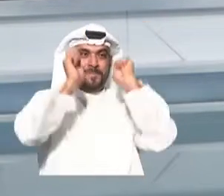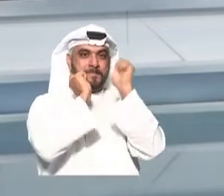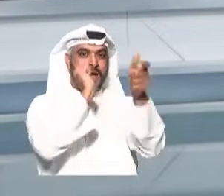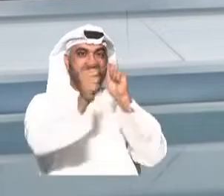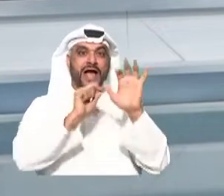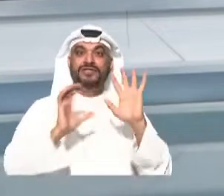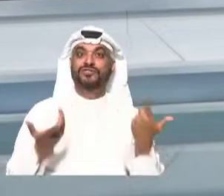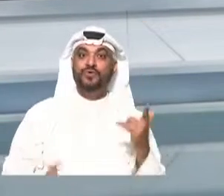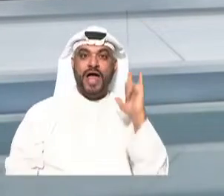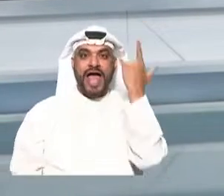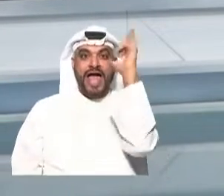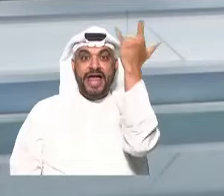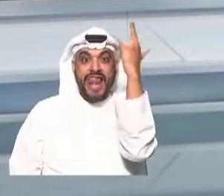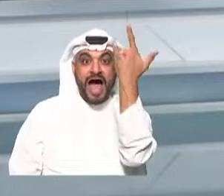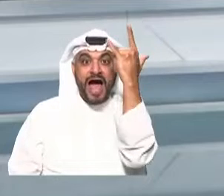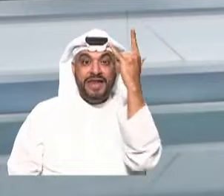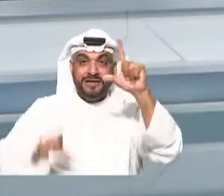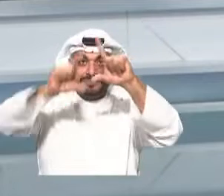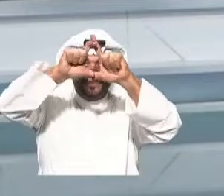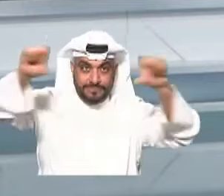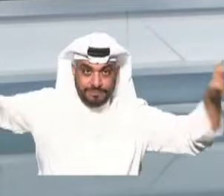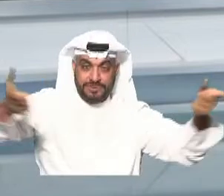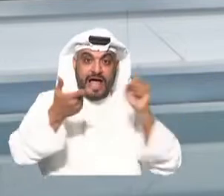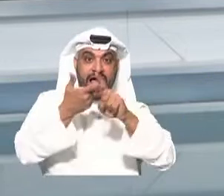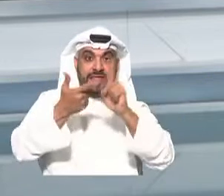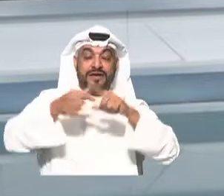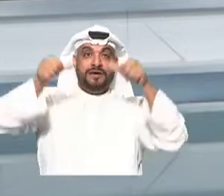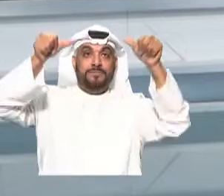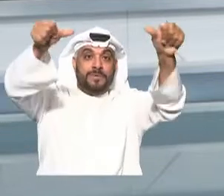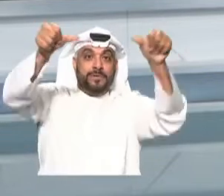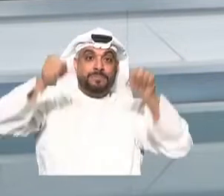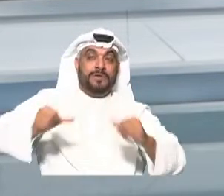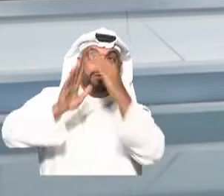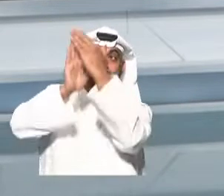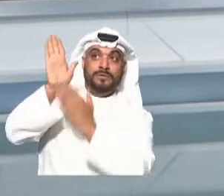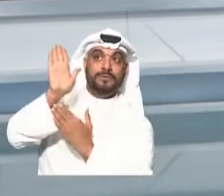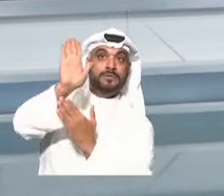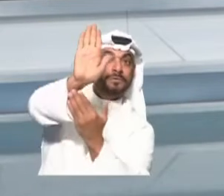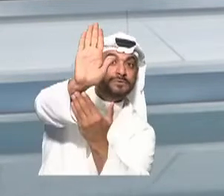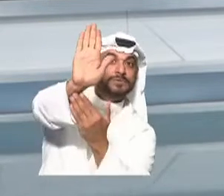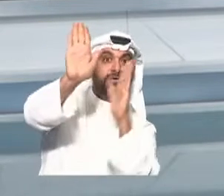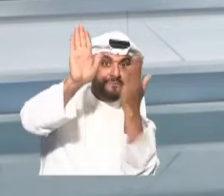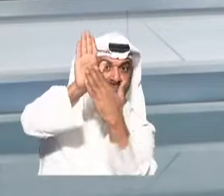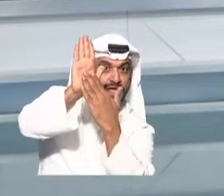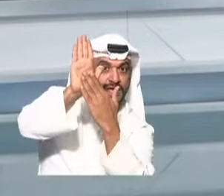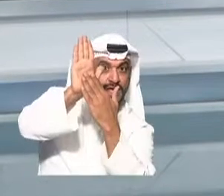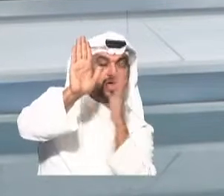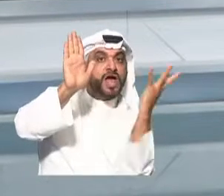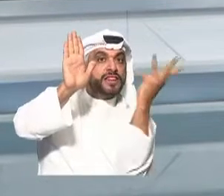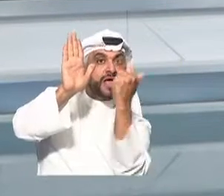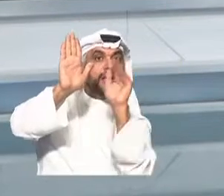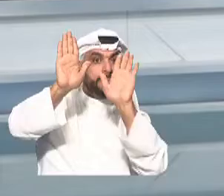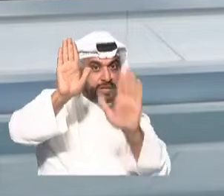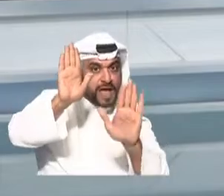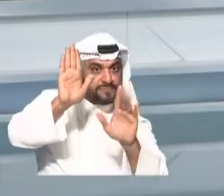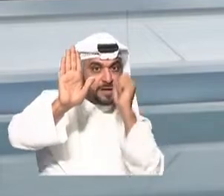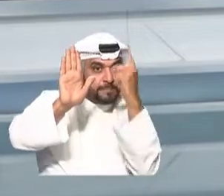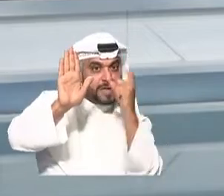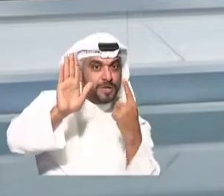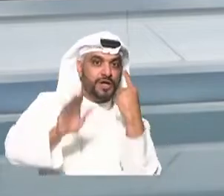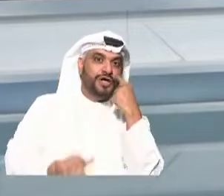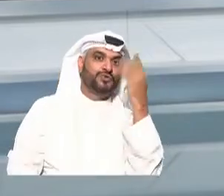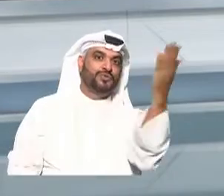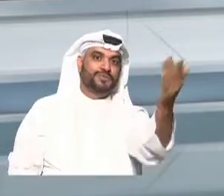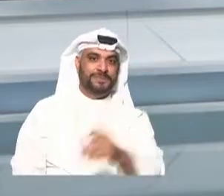الواجهات في مجمعات التجارية وتحرير مخالفة حالة رصد المحل دون ترخيص. تفاصيل أخرى في سياق التقرير